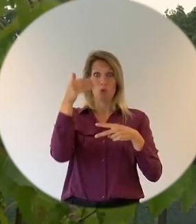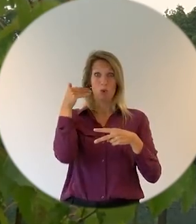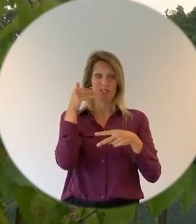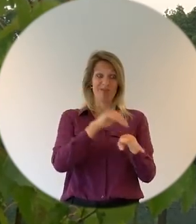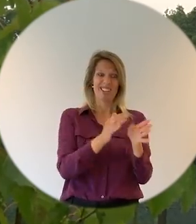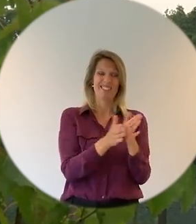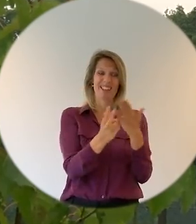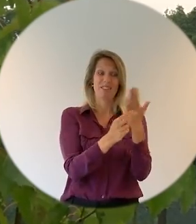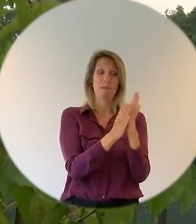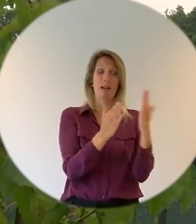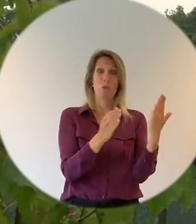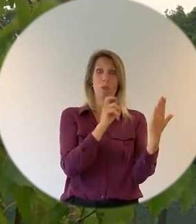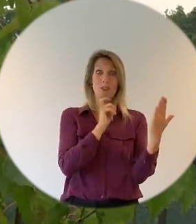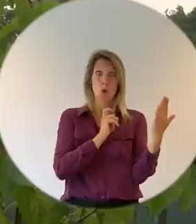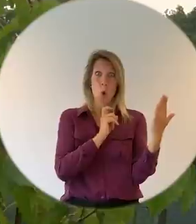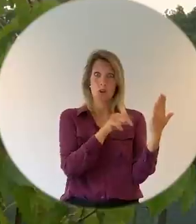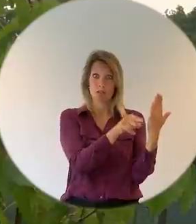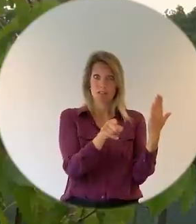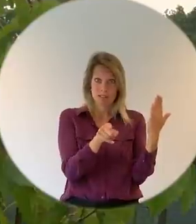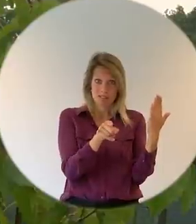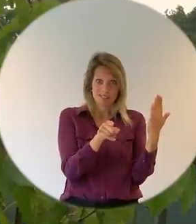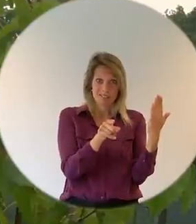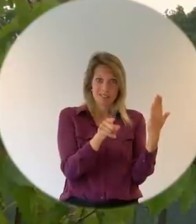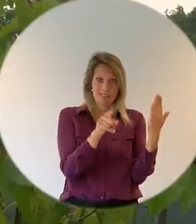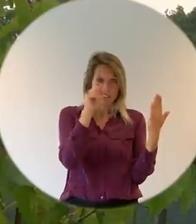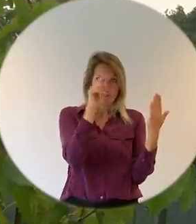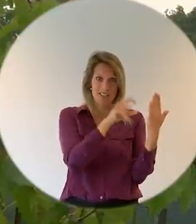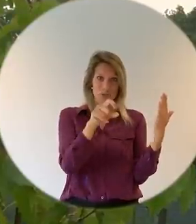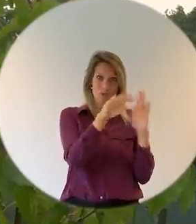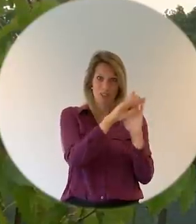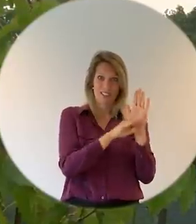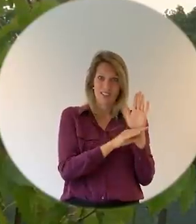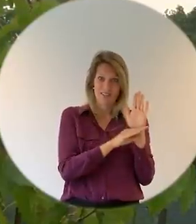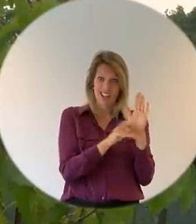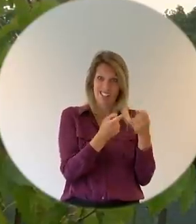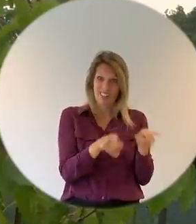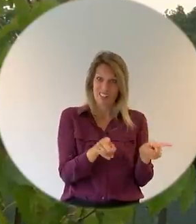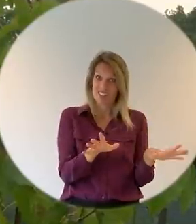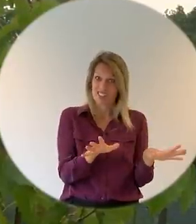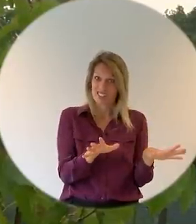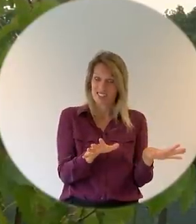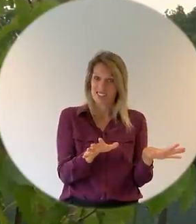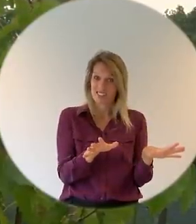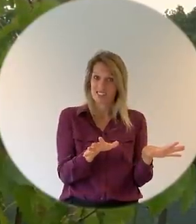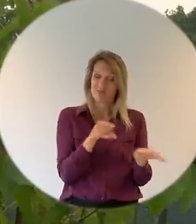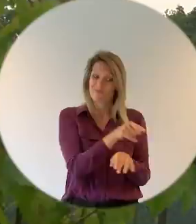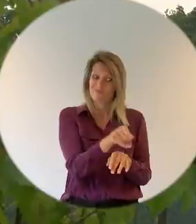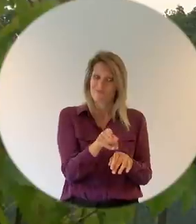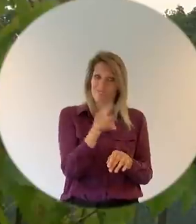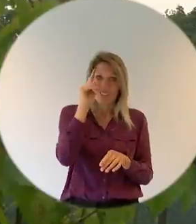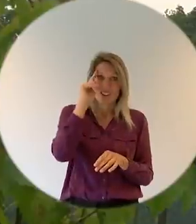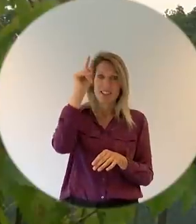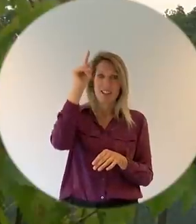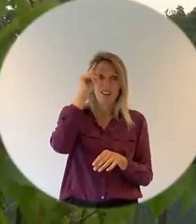Bijbel, dachten bij het woord wet niet aan waar wij aan denken bij het woord wet. De Joden dachten bij het woord